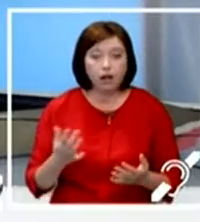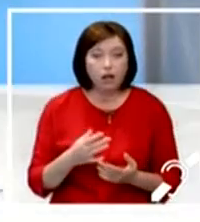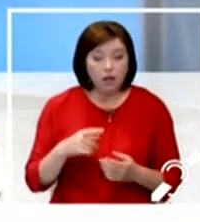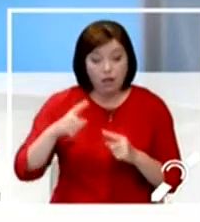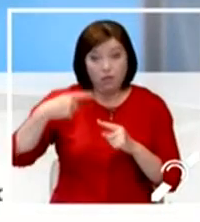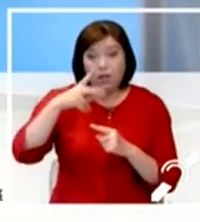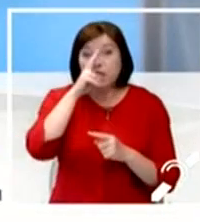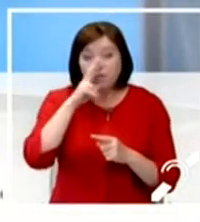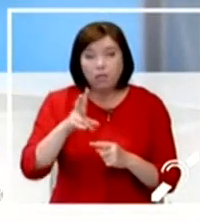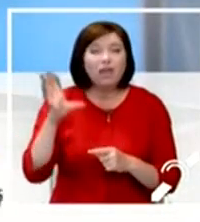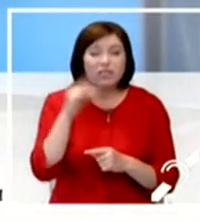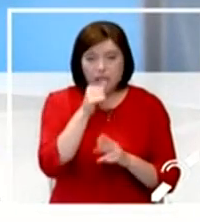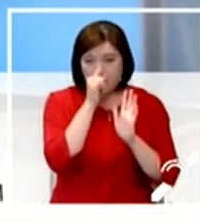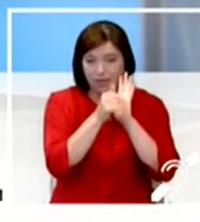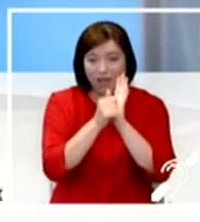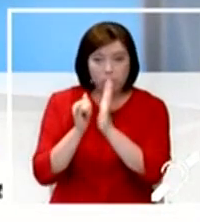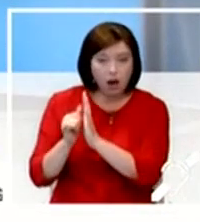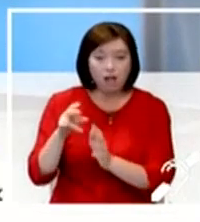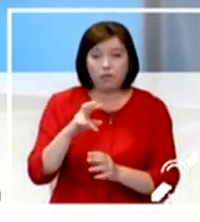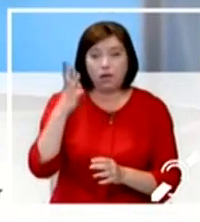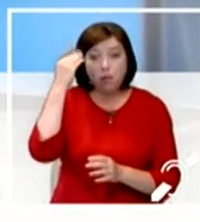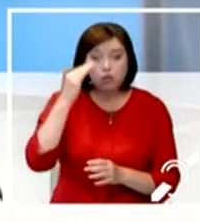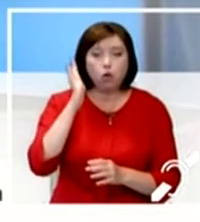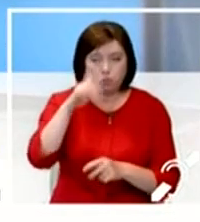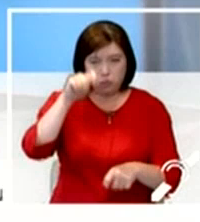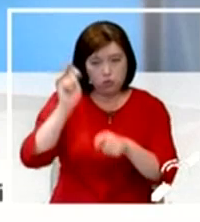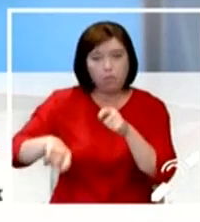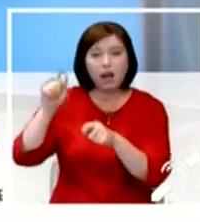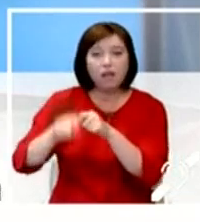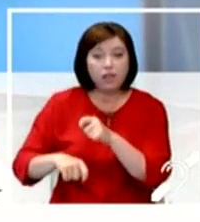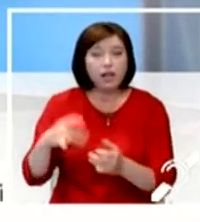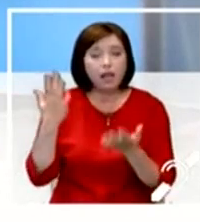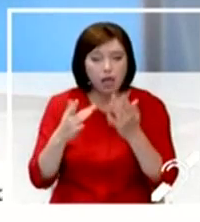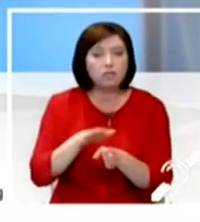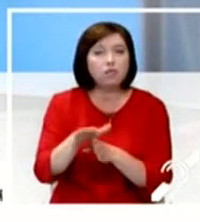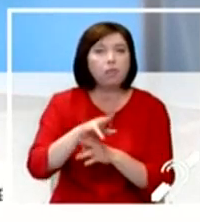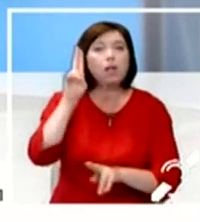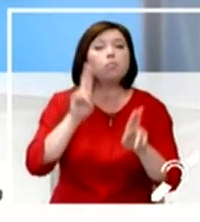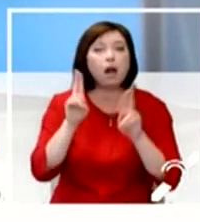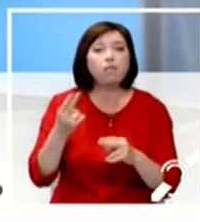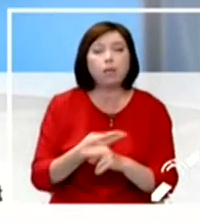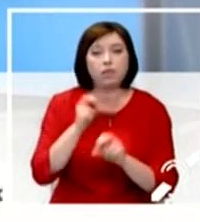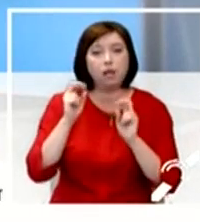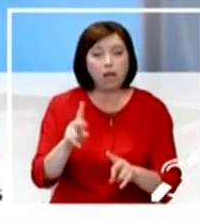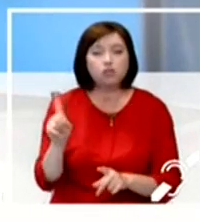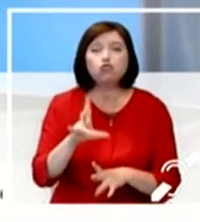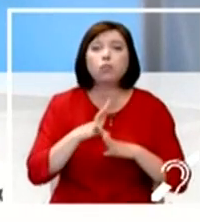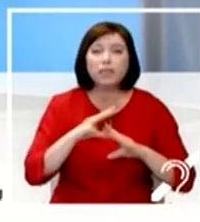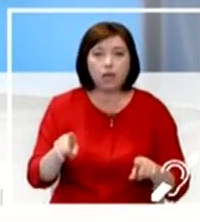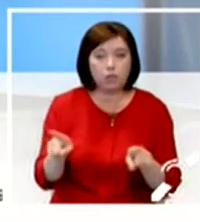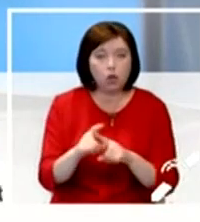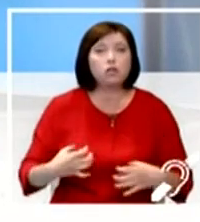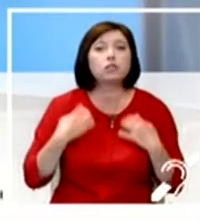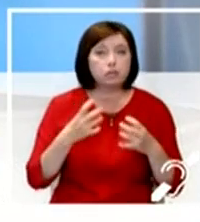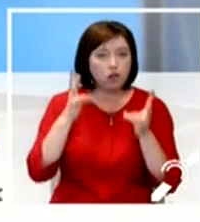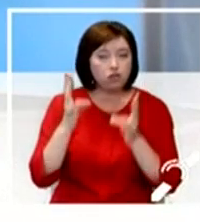În următoarele două luni, toate benzinăriile din Republica Moldova vor fi verificate dacă respectă normele de securitate pentru a evita o